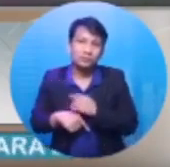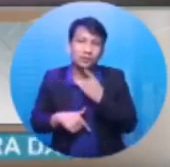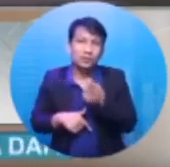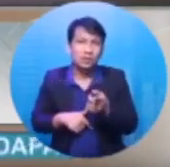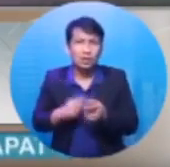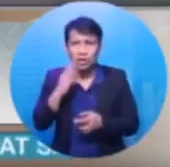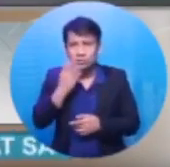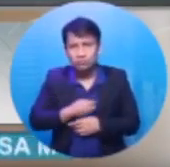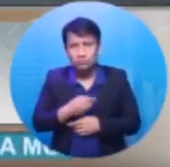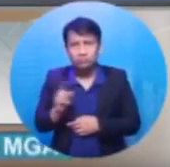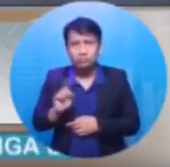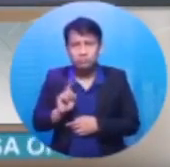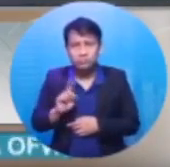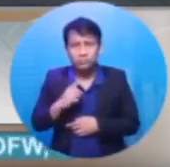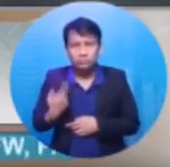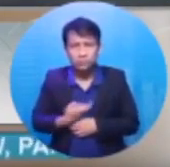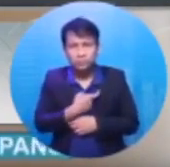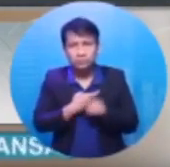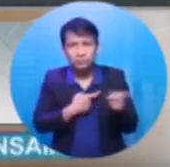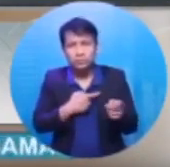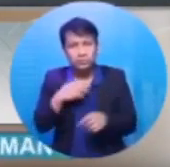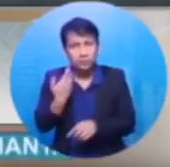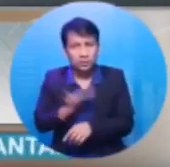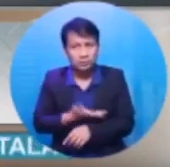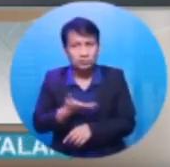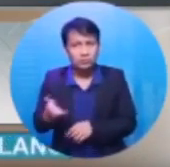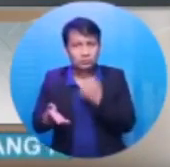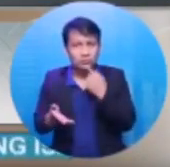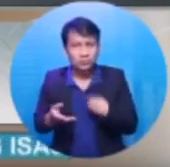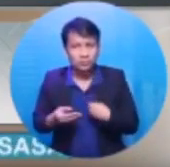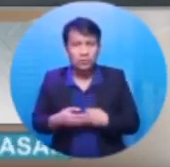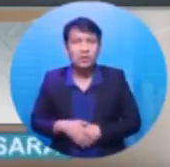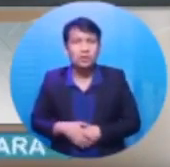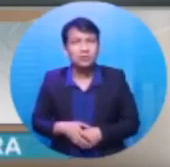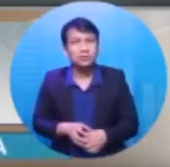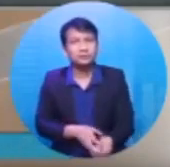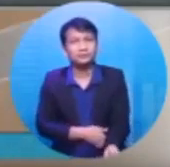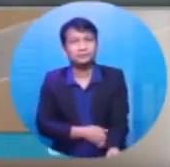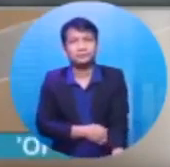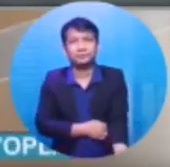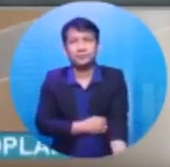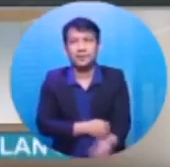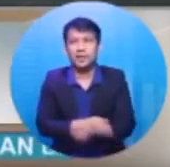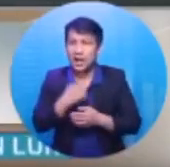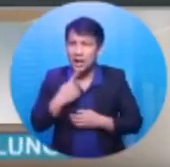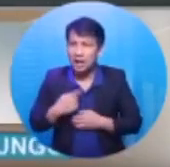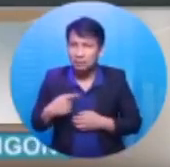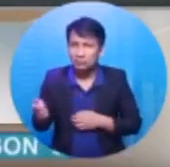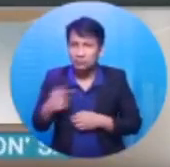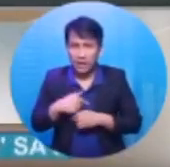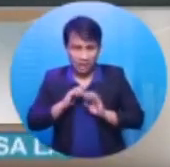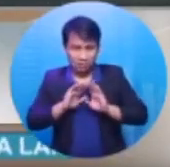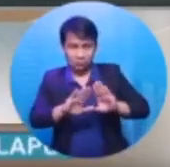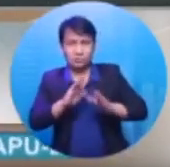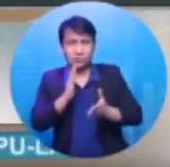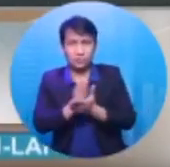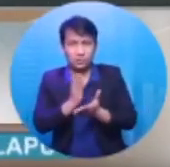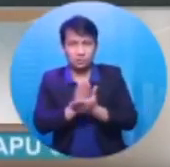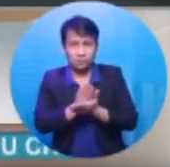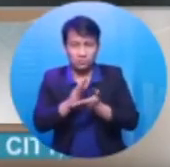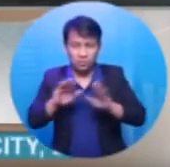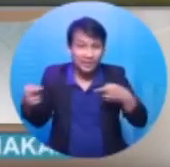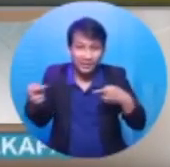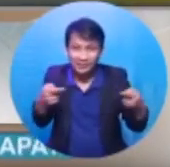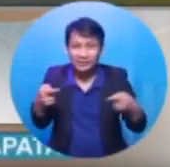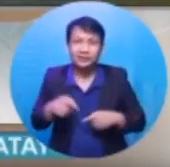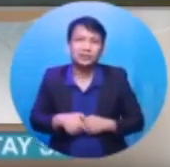yung kaaway ng anak ko na sinaktan ang anak ko? Sabi niya po ng ganun sa akin. Okay. Sabi ko, ako te, inawad ko lang yun sila. Habang